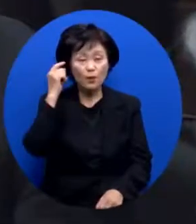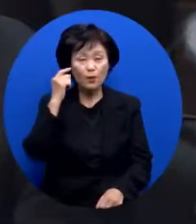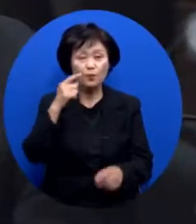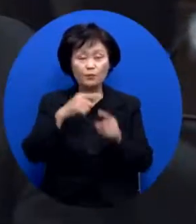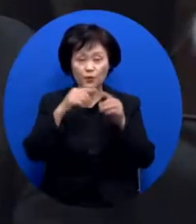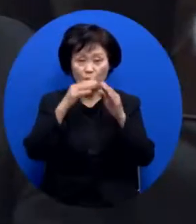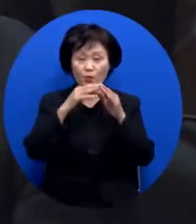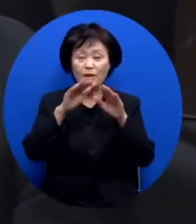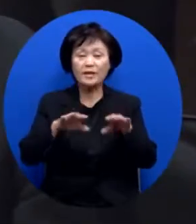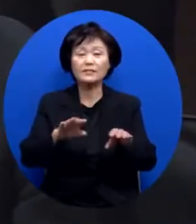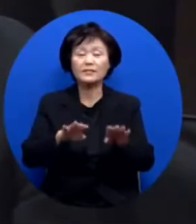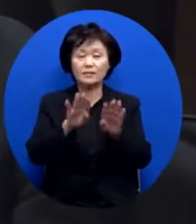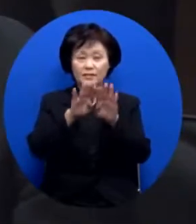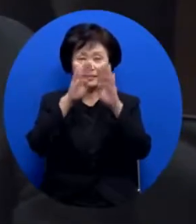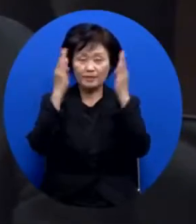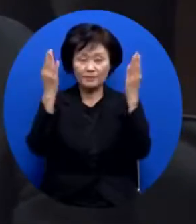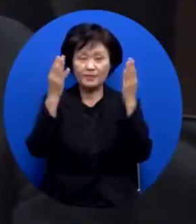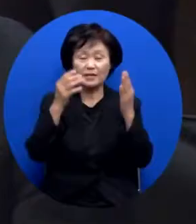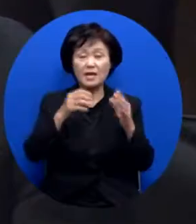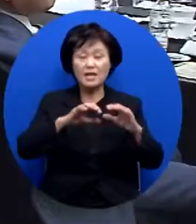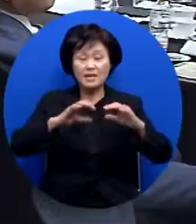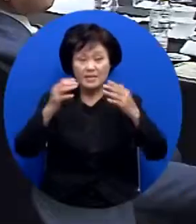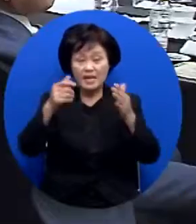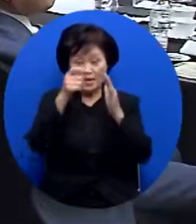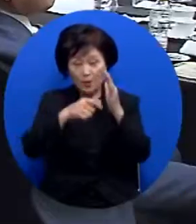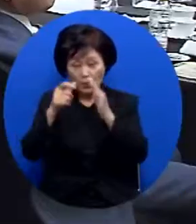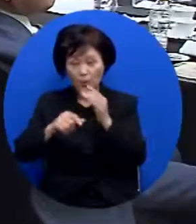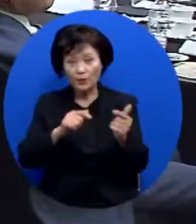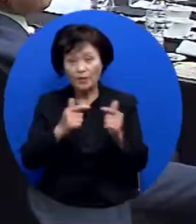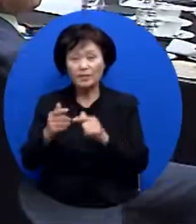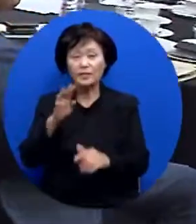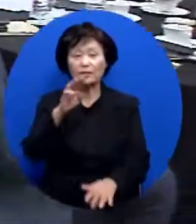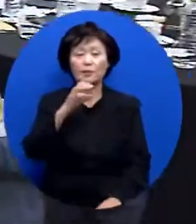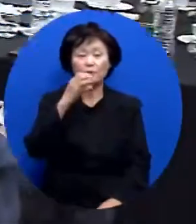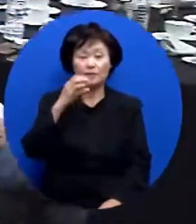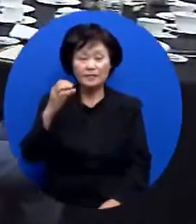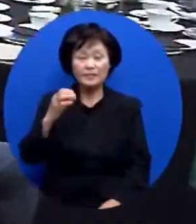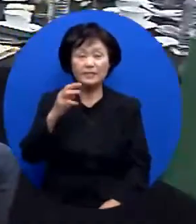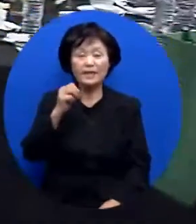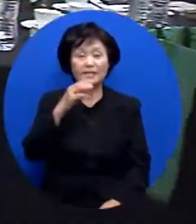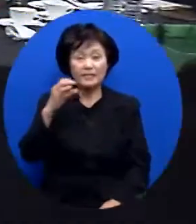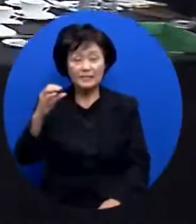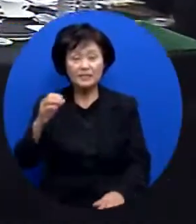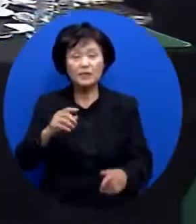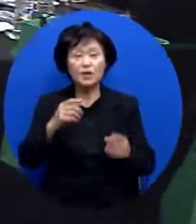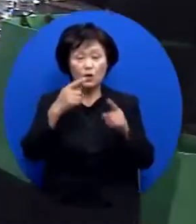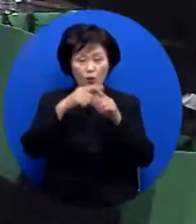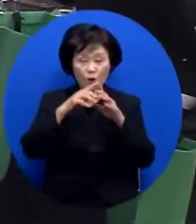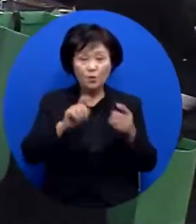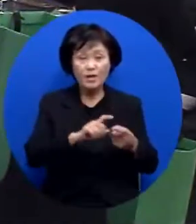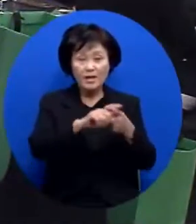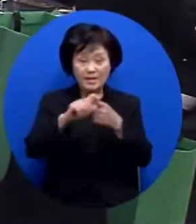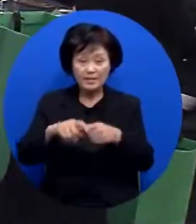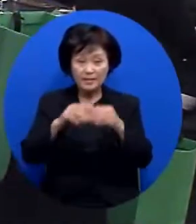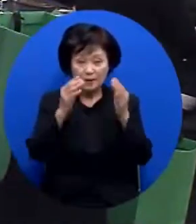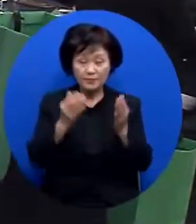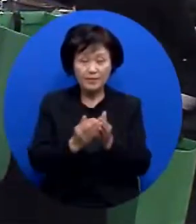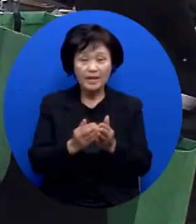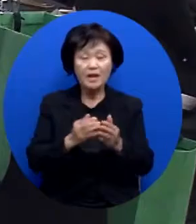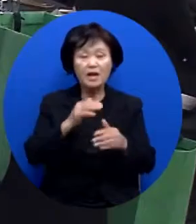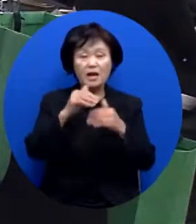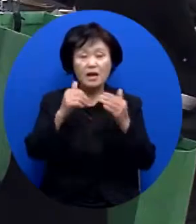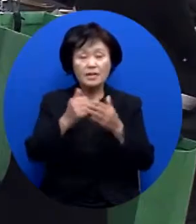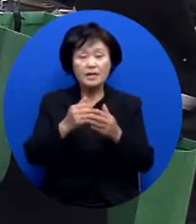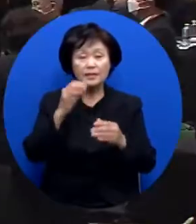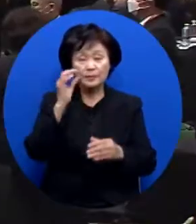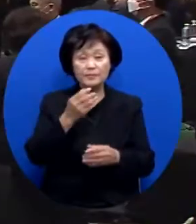행사에서는 전세계 우순절 교단을 비롯해 wcc ncck 등 교회 연합체 기독교대한 하나님의 성회든